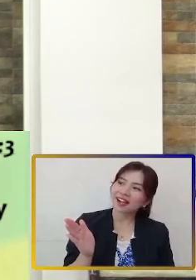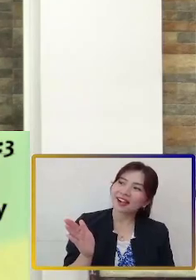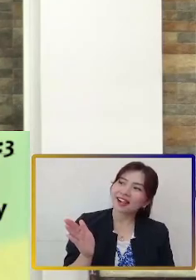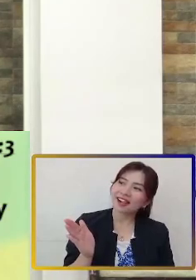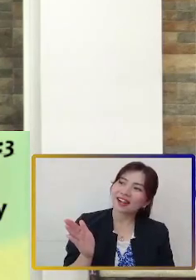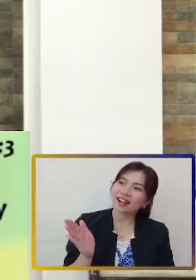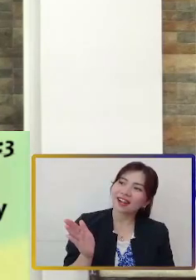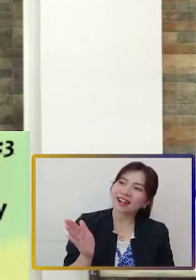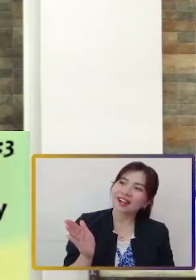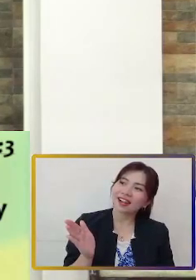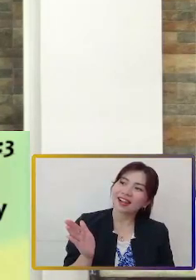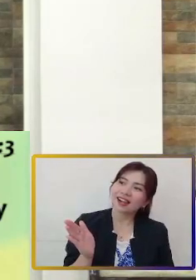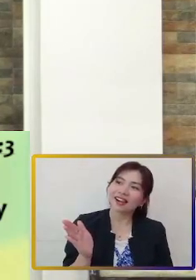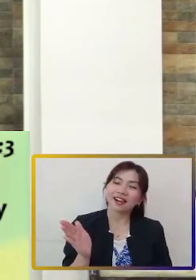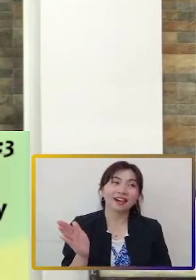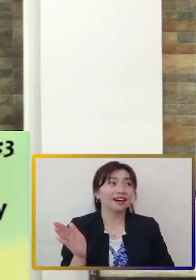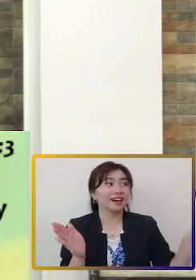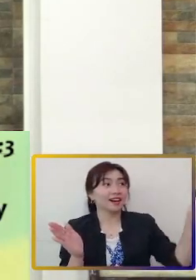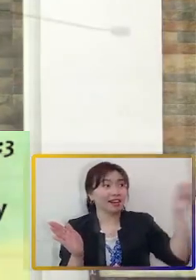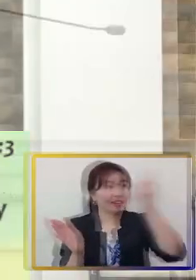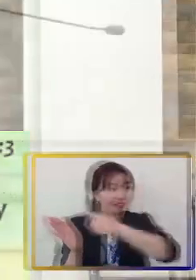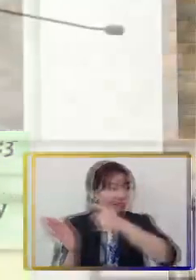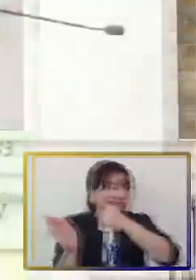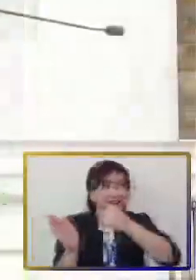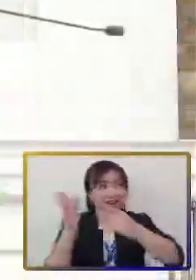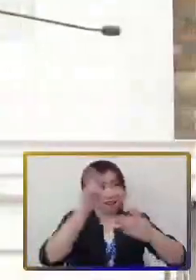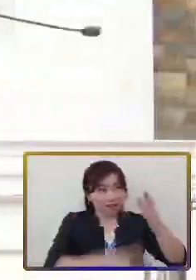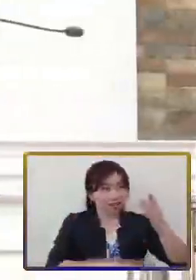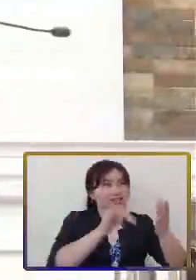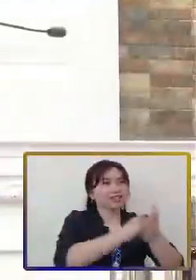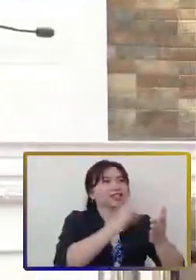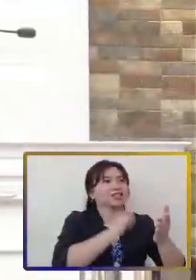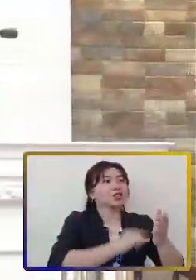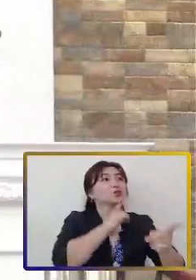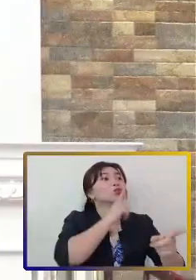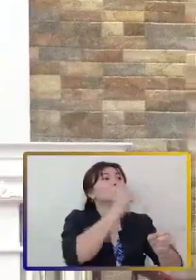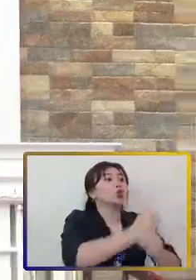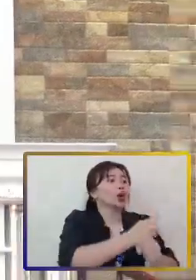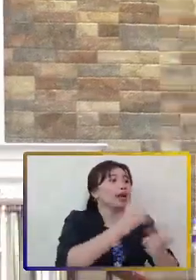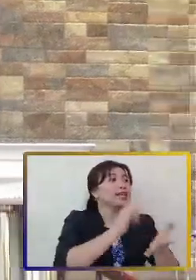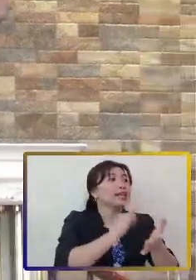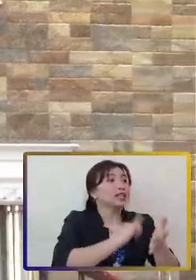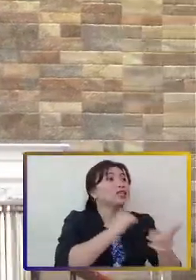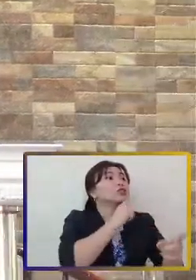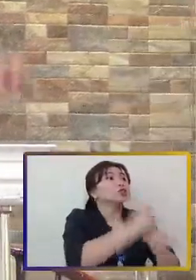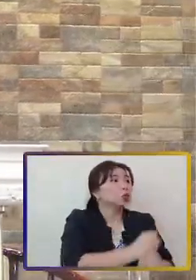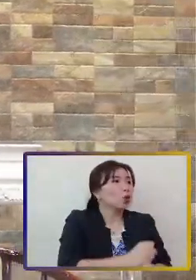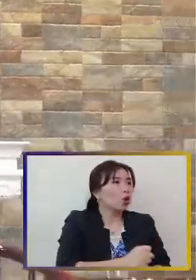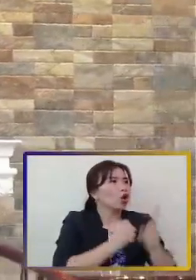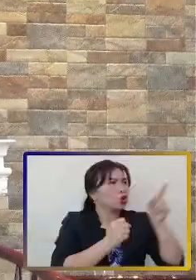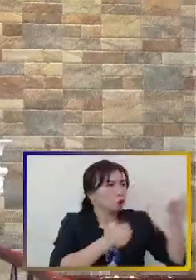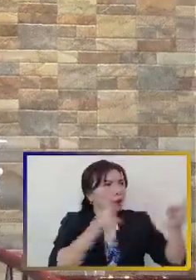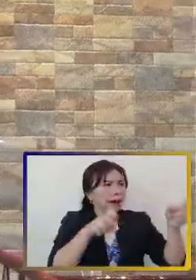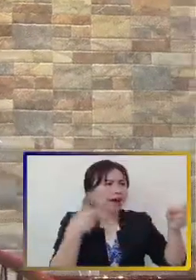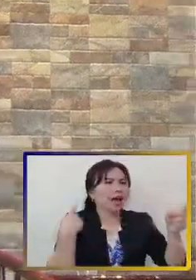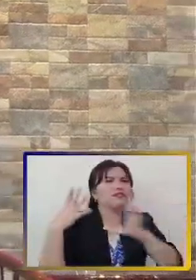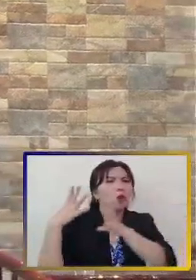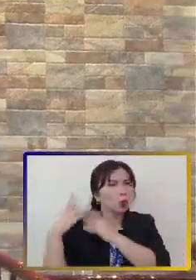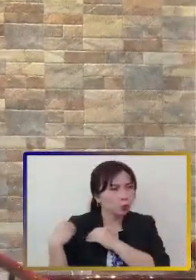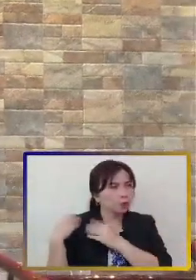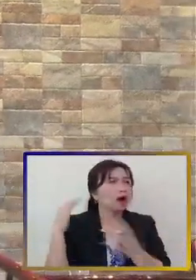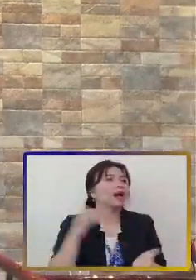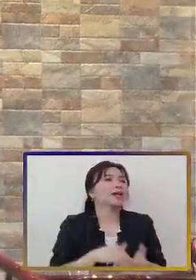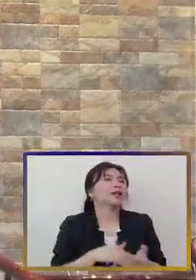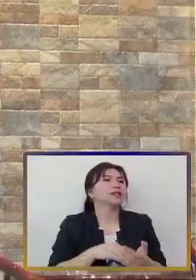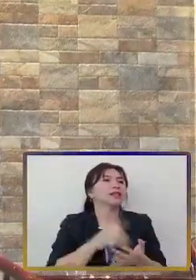also yan ang kasiguraduhan yan ang tiyak mong pwedeng asahan na nagsasabi mismo ang panginoong jesukristo